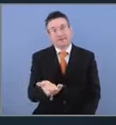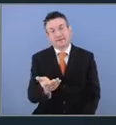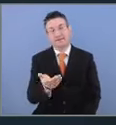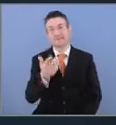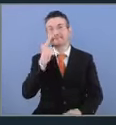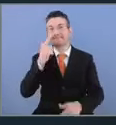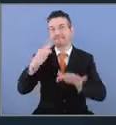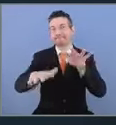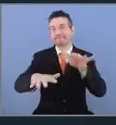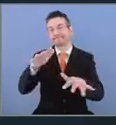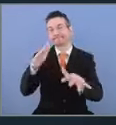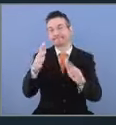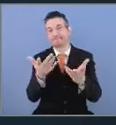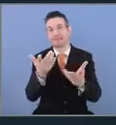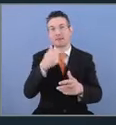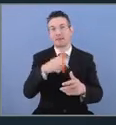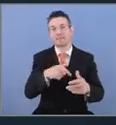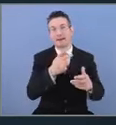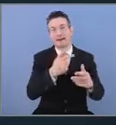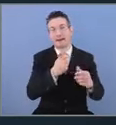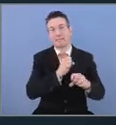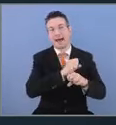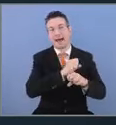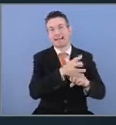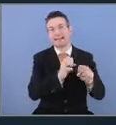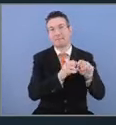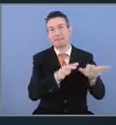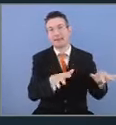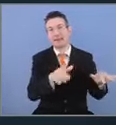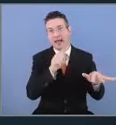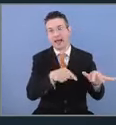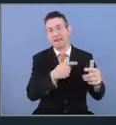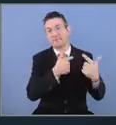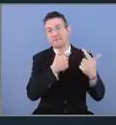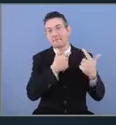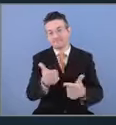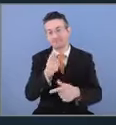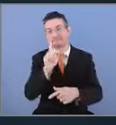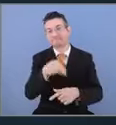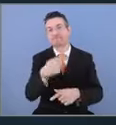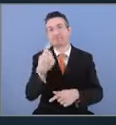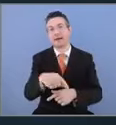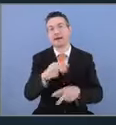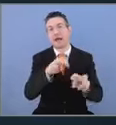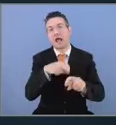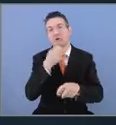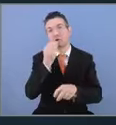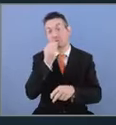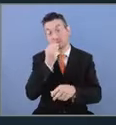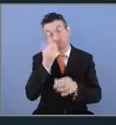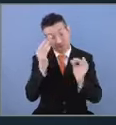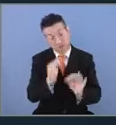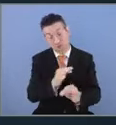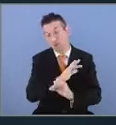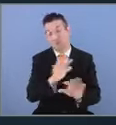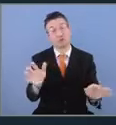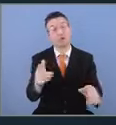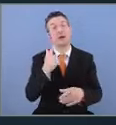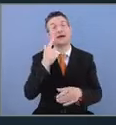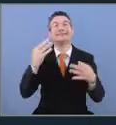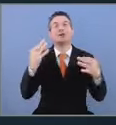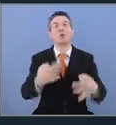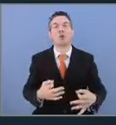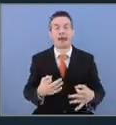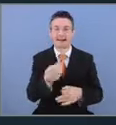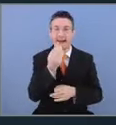consumi alimentari, e quindi si avranno ripercussioni anche sulle produzioni agroalimentari. Sicurezza alimentare, qualità e sostenibilità ambientale